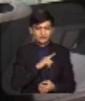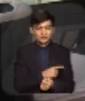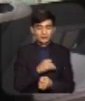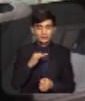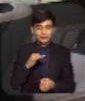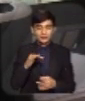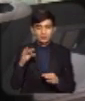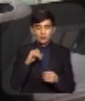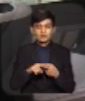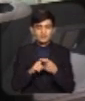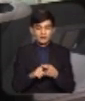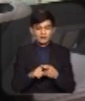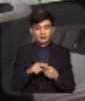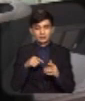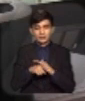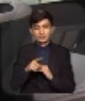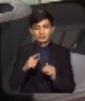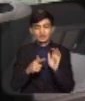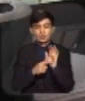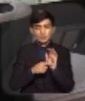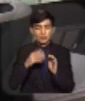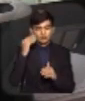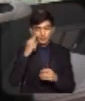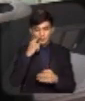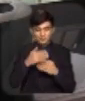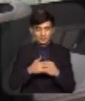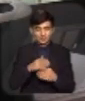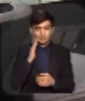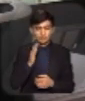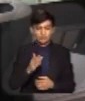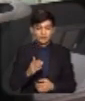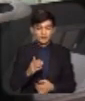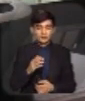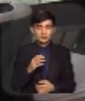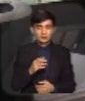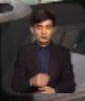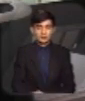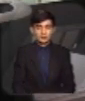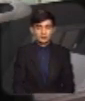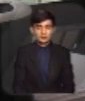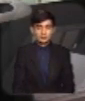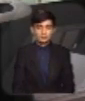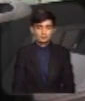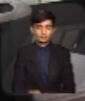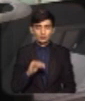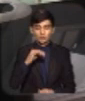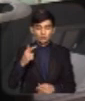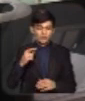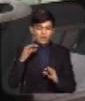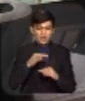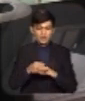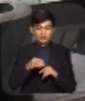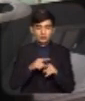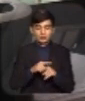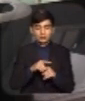связи с тем что ближе к седьмому числу будет на юго-западе образовываться